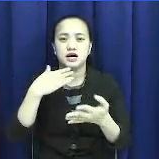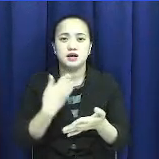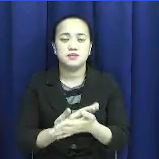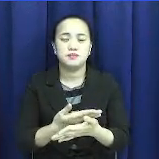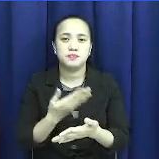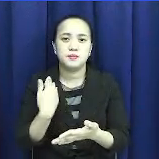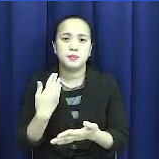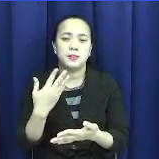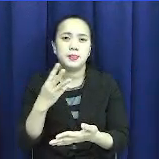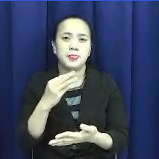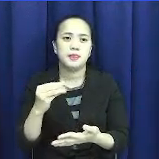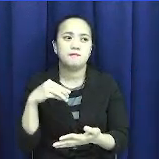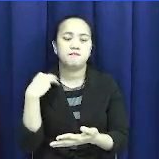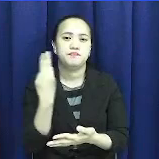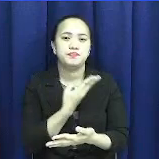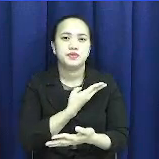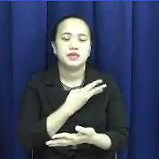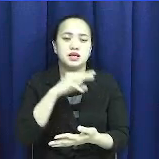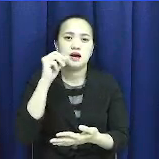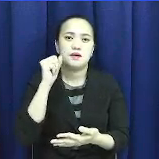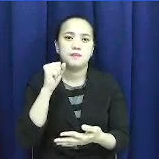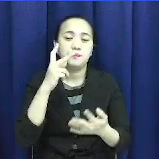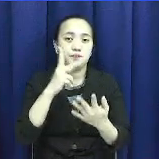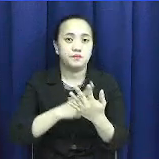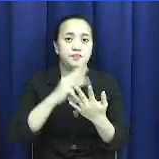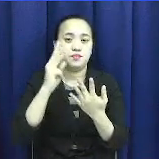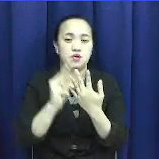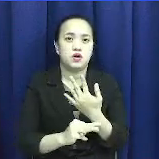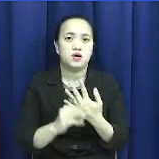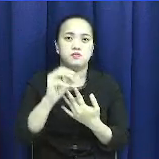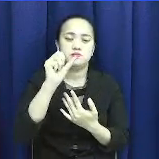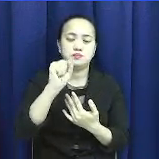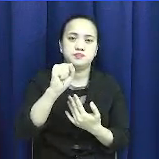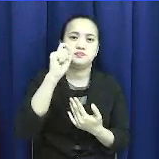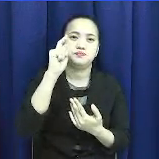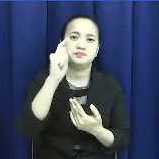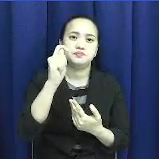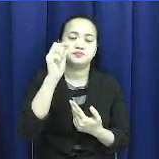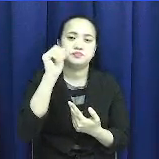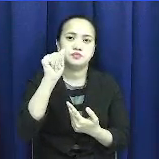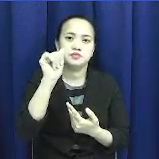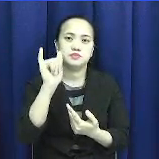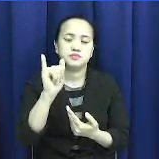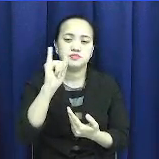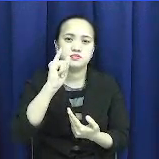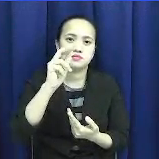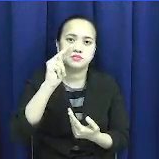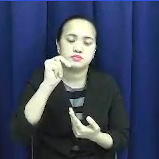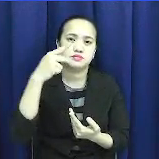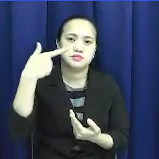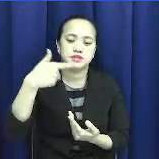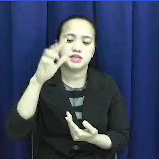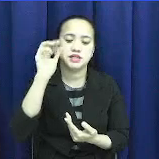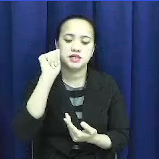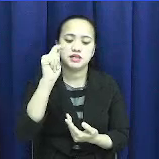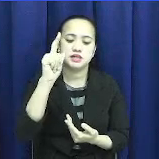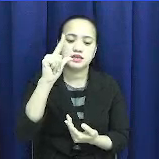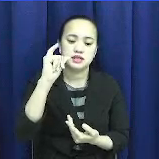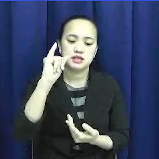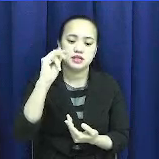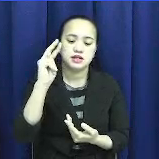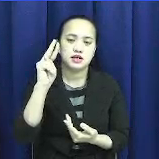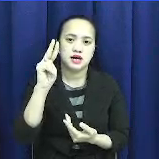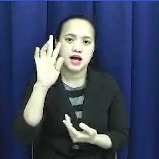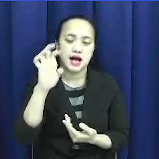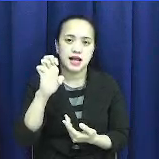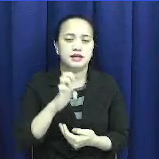po yung atin pong another program, yung Staying Alive, Team Focus, Young People. Isama nyo po inyong mga magulang, mag-tune in po kayo.